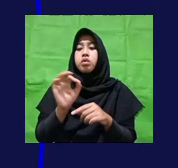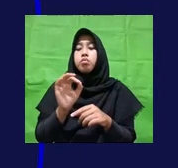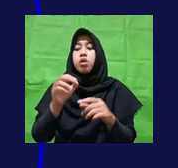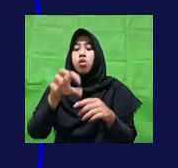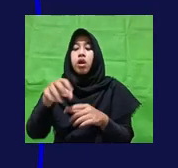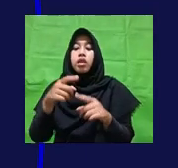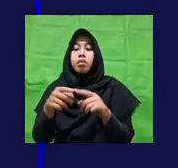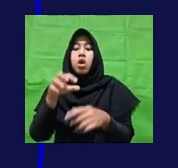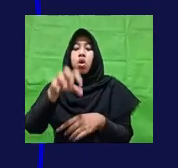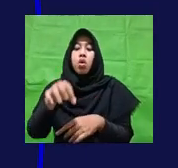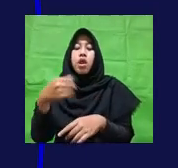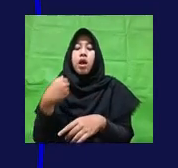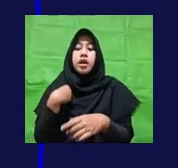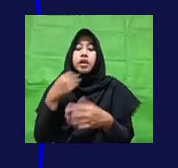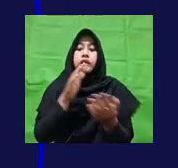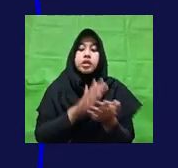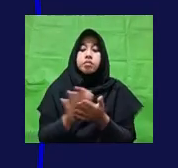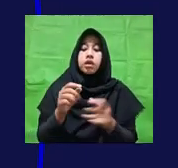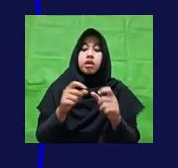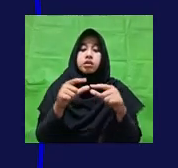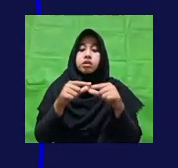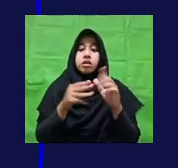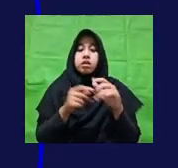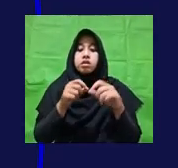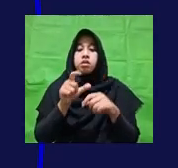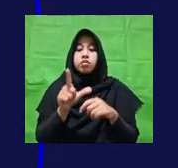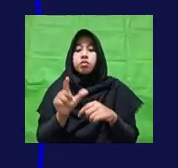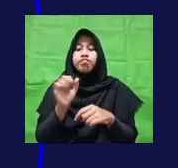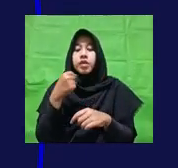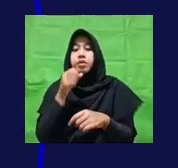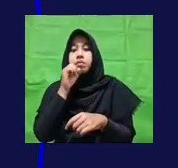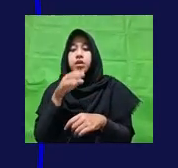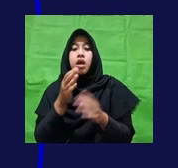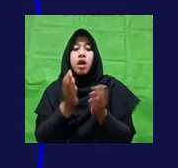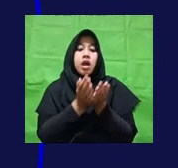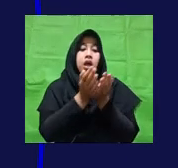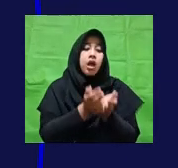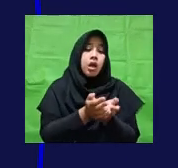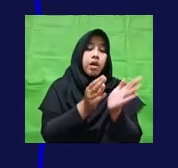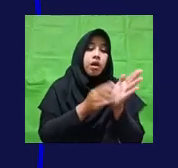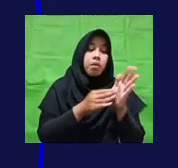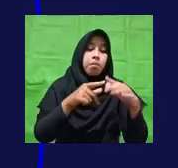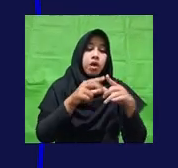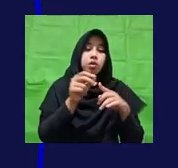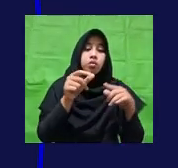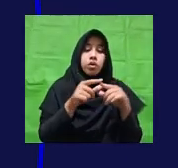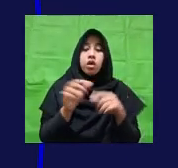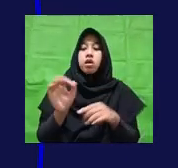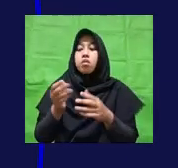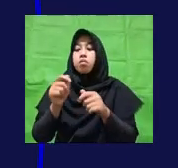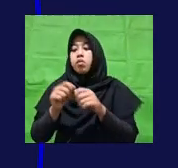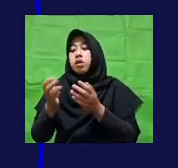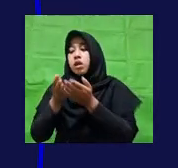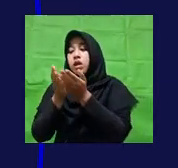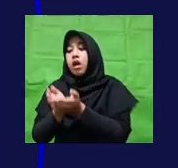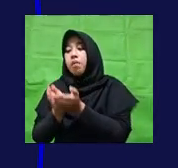momen ketika Samsul tidak bisa bicara soal kapal Madura dengan para pembuat kapal di Mandar karena jarak bahasa.